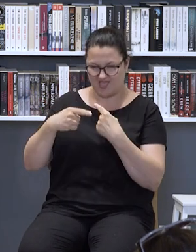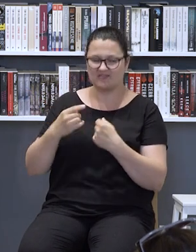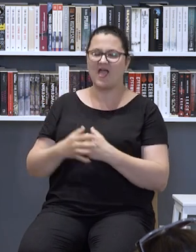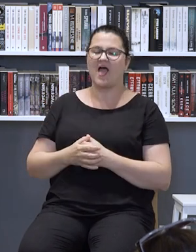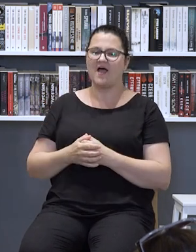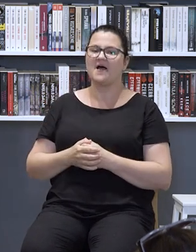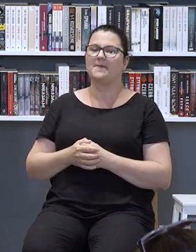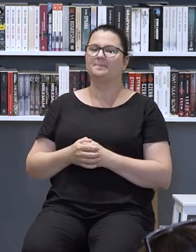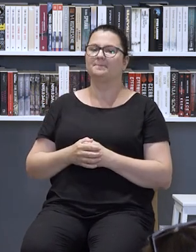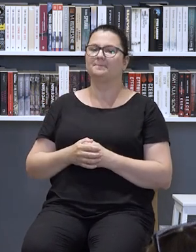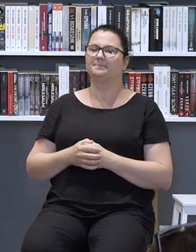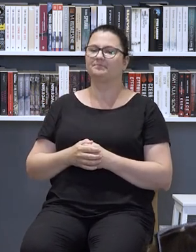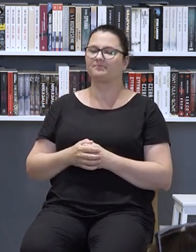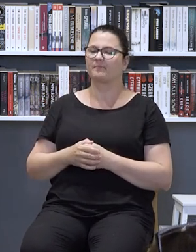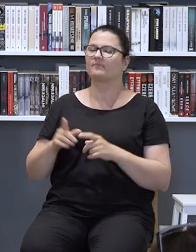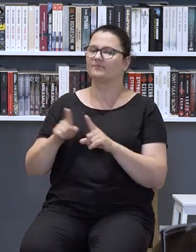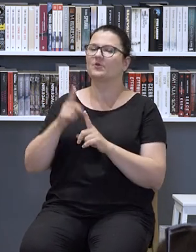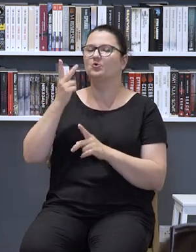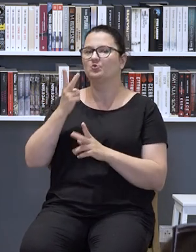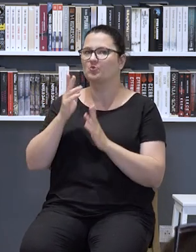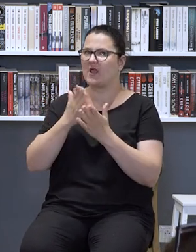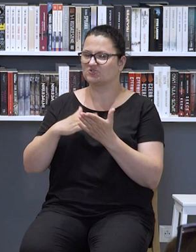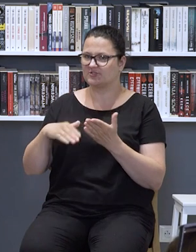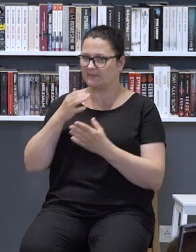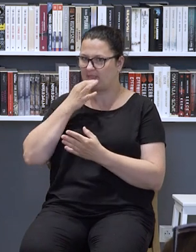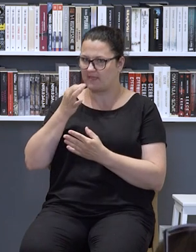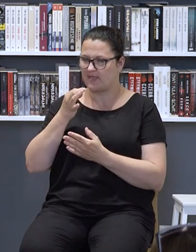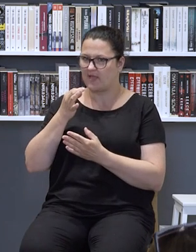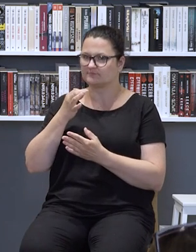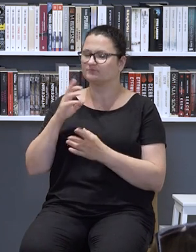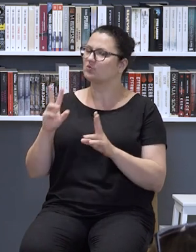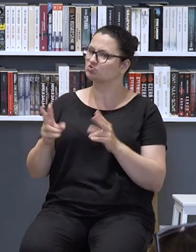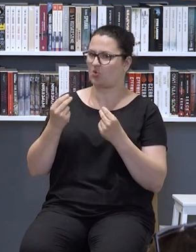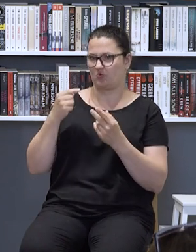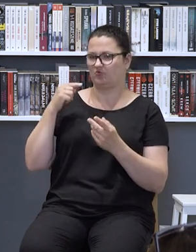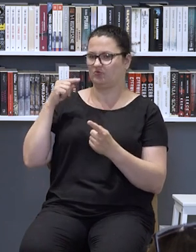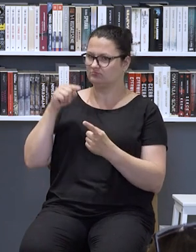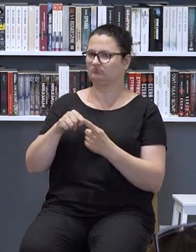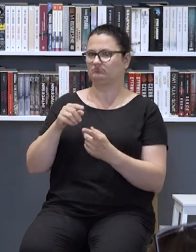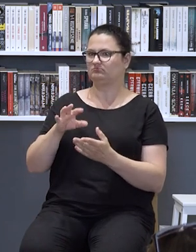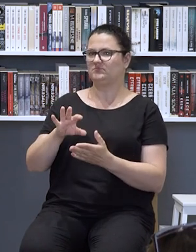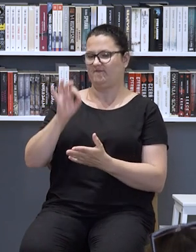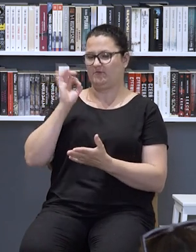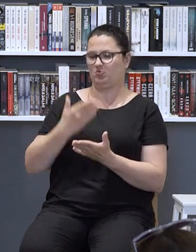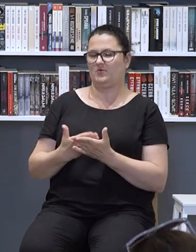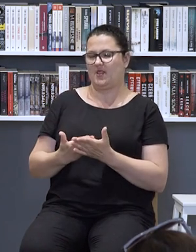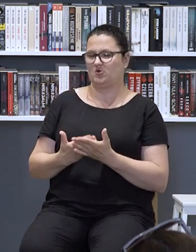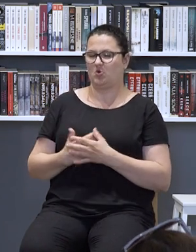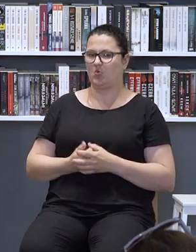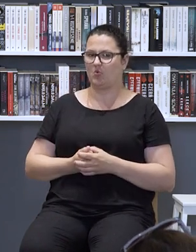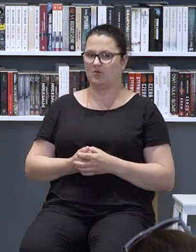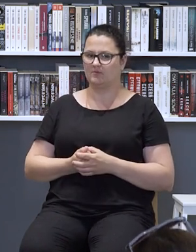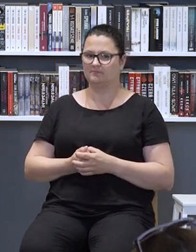opowiadaniom, prawda? I o druga część tego pytania, czyli skąd ten wybór, skąd ten pomysł jakby taki